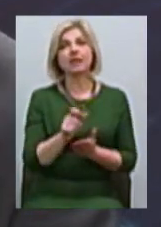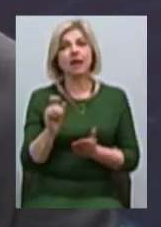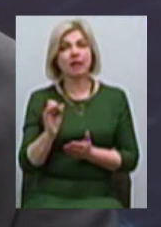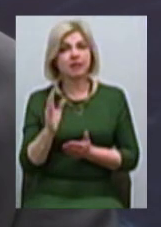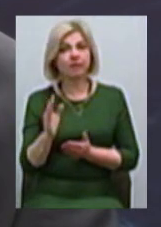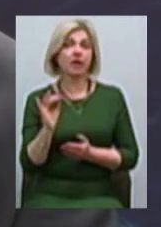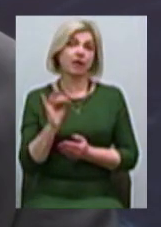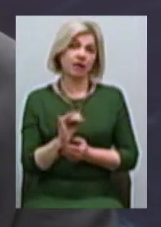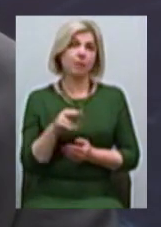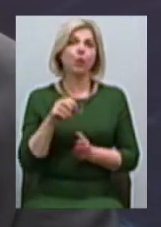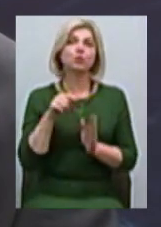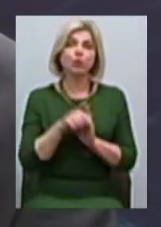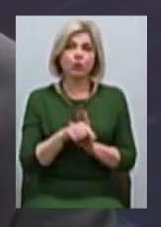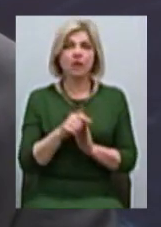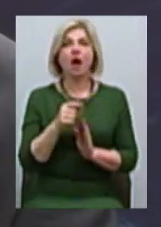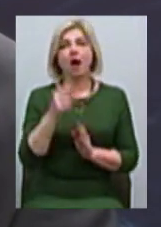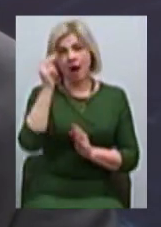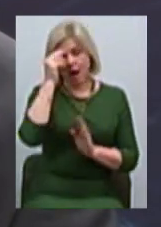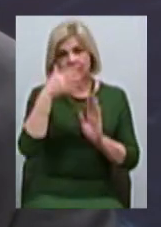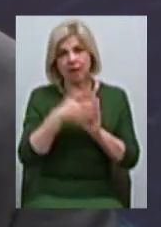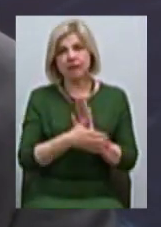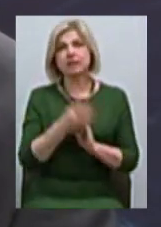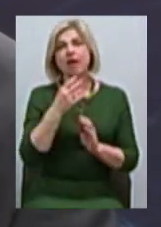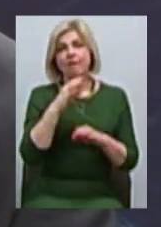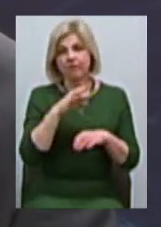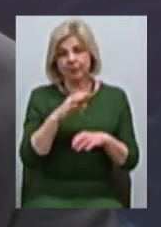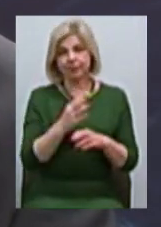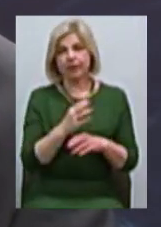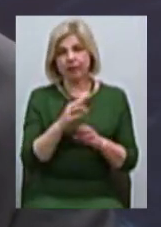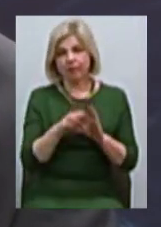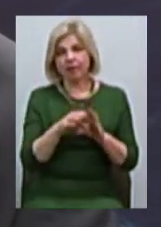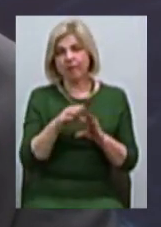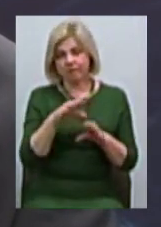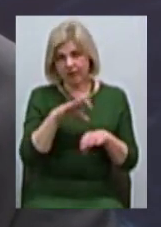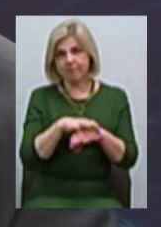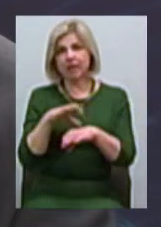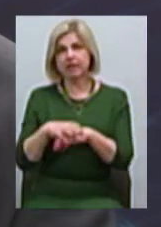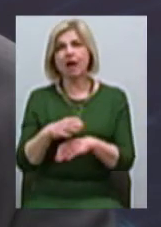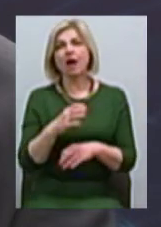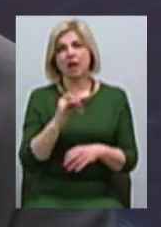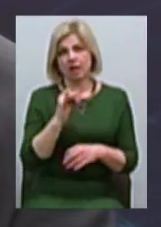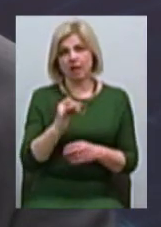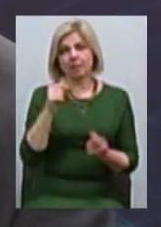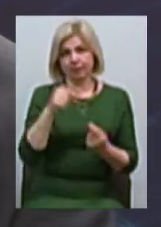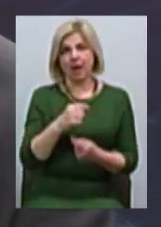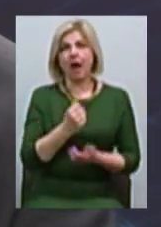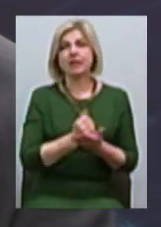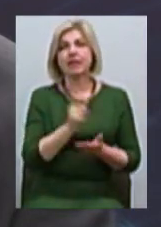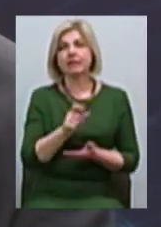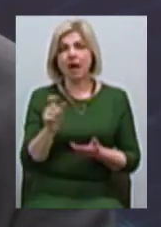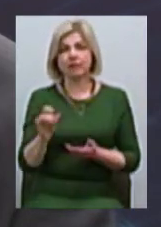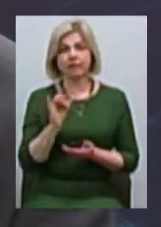суті, аналіз виявлення самих найактивніших кандидатів, бачення, тобто,